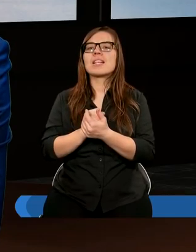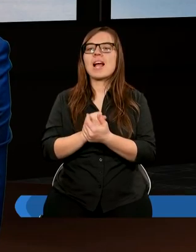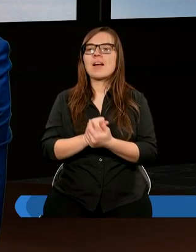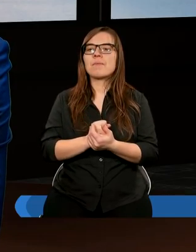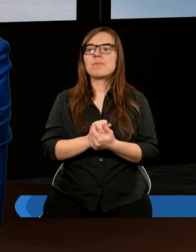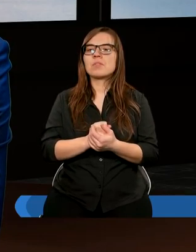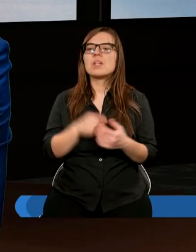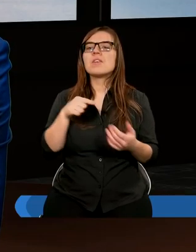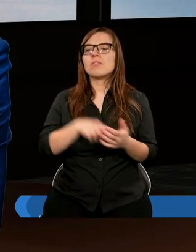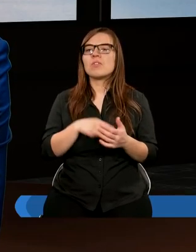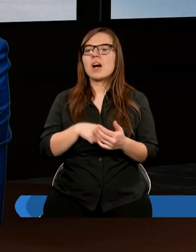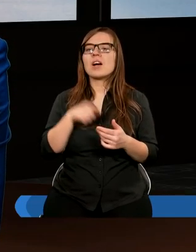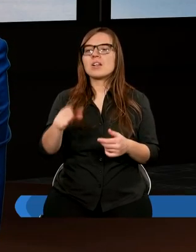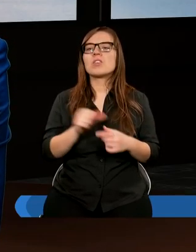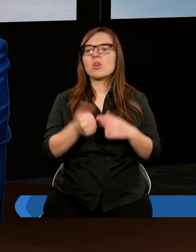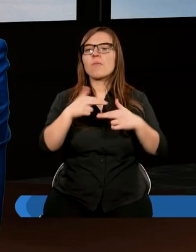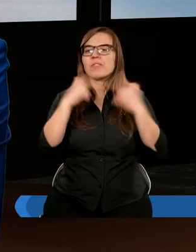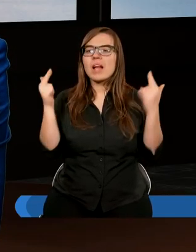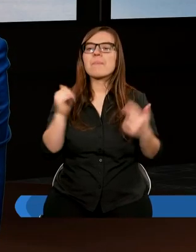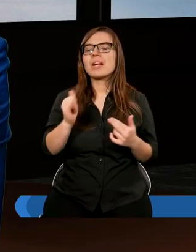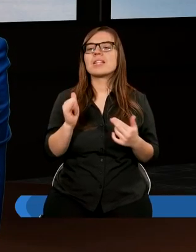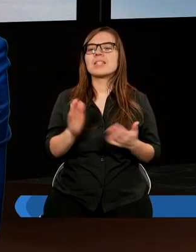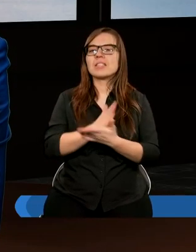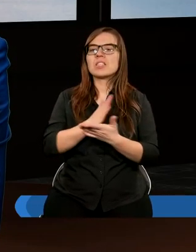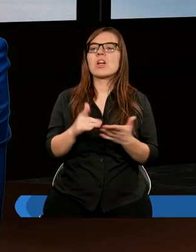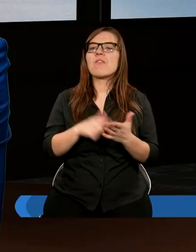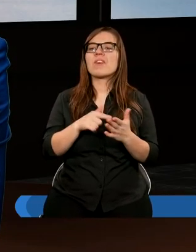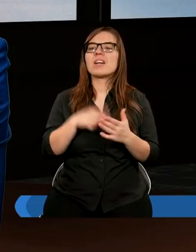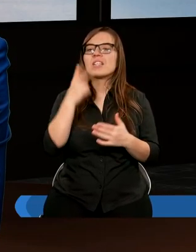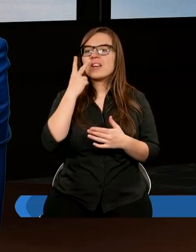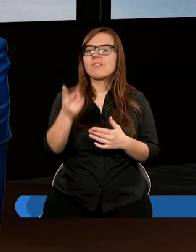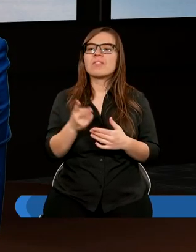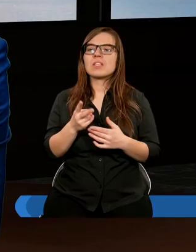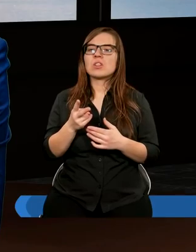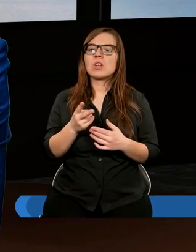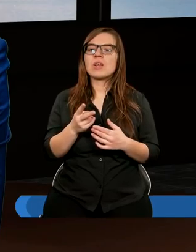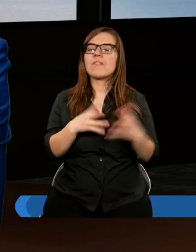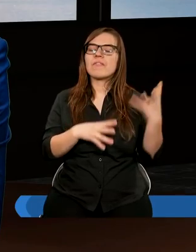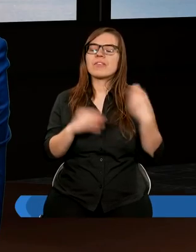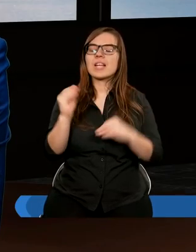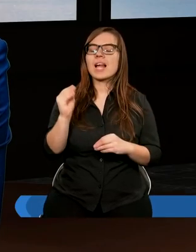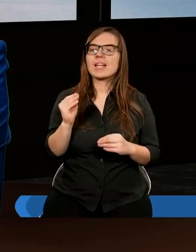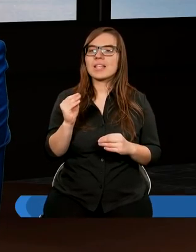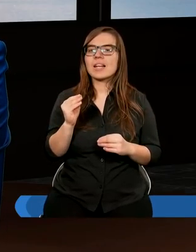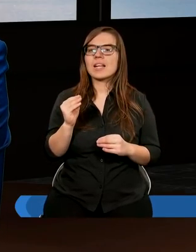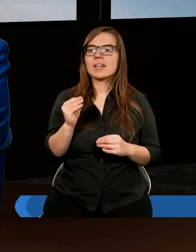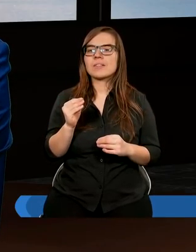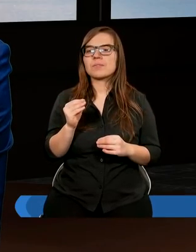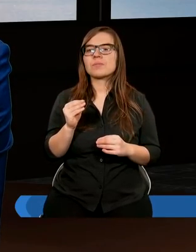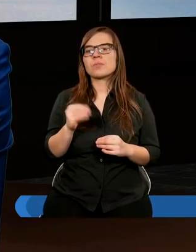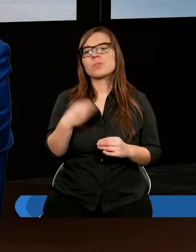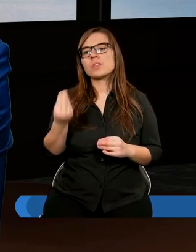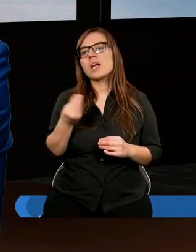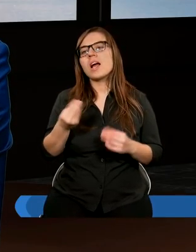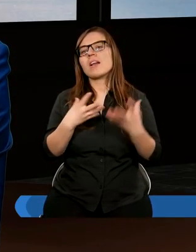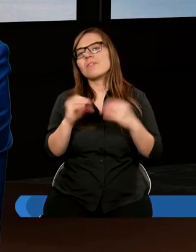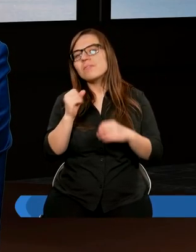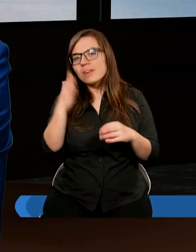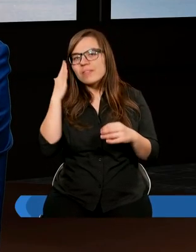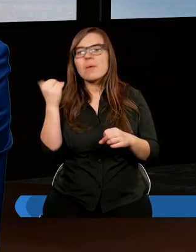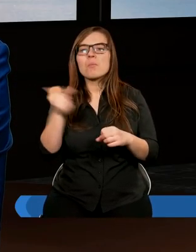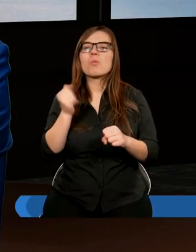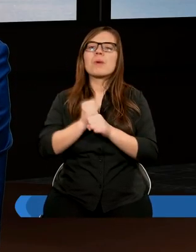właśnie są w niebie. No i w tym momencie też więcej... Musi więcej pracować, więcej